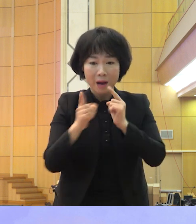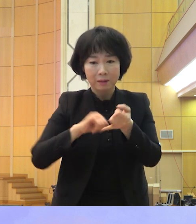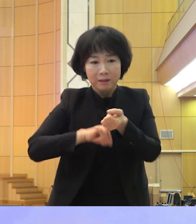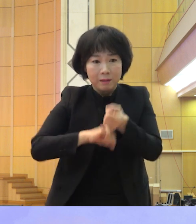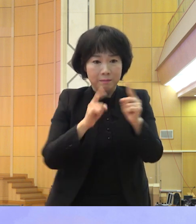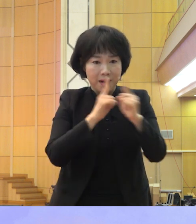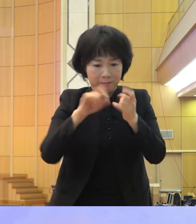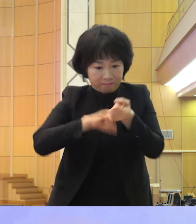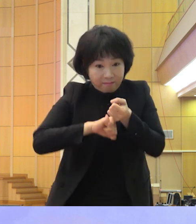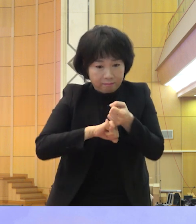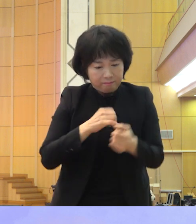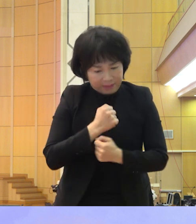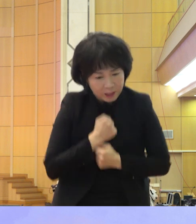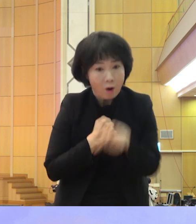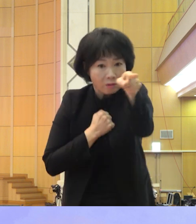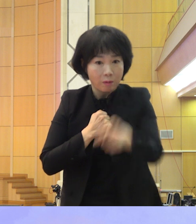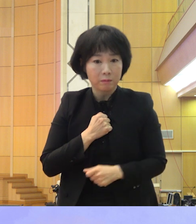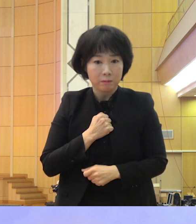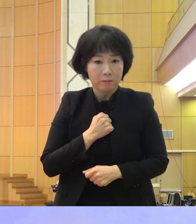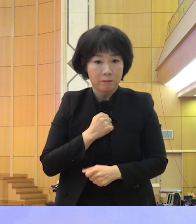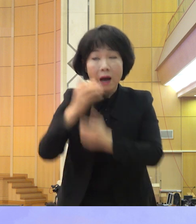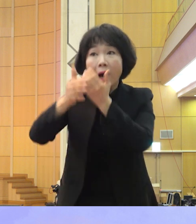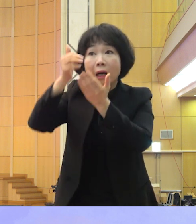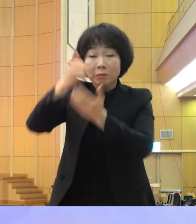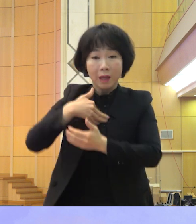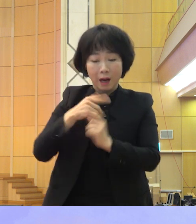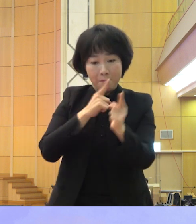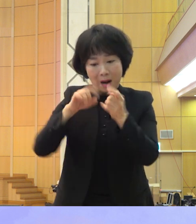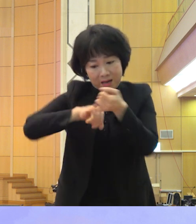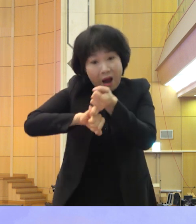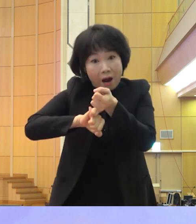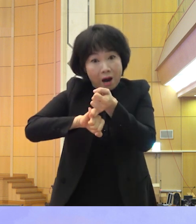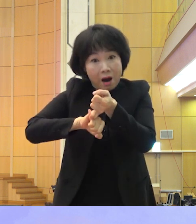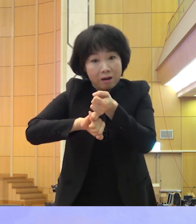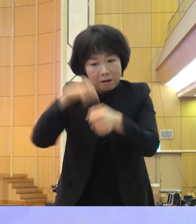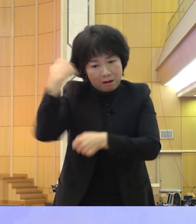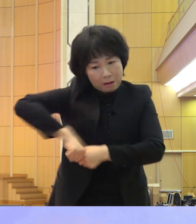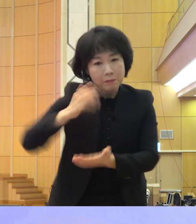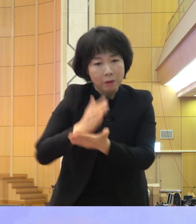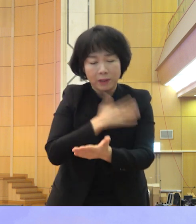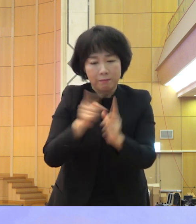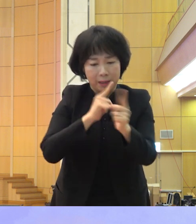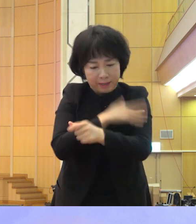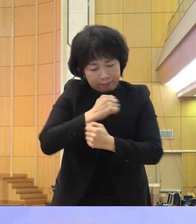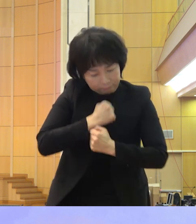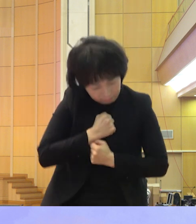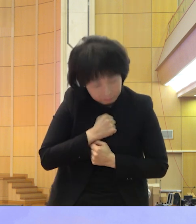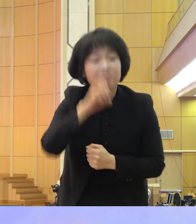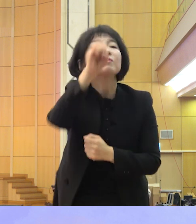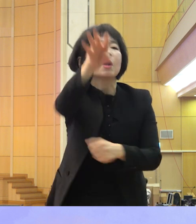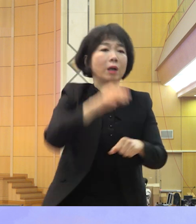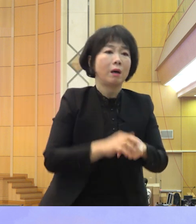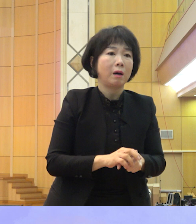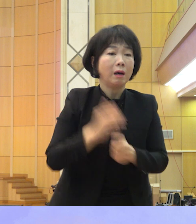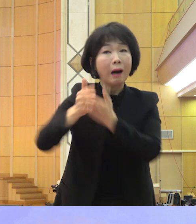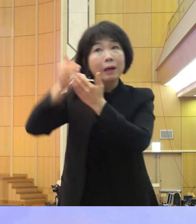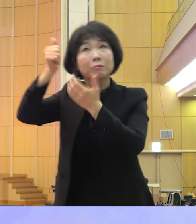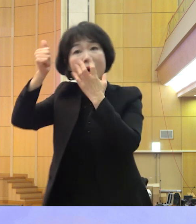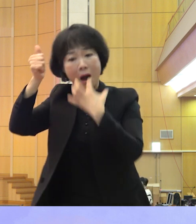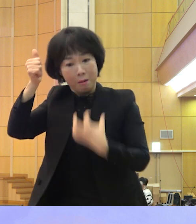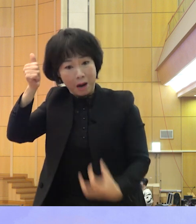언약을 지키고, 하나님께서 언약하신 것입니다. 한마디로 말하면 하나님이